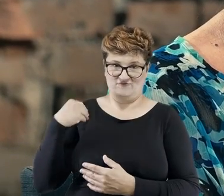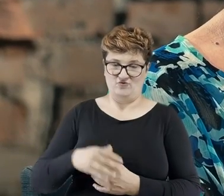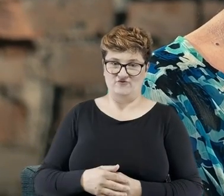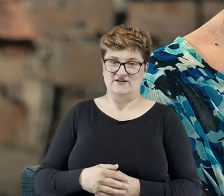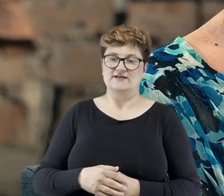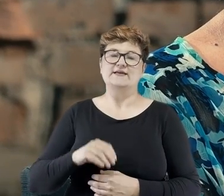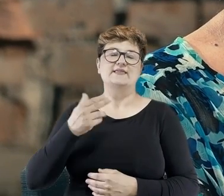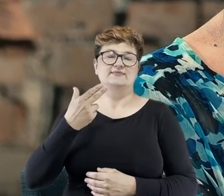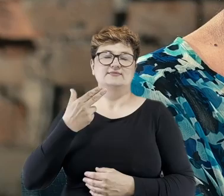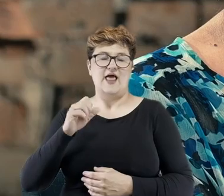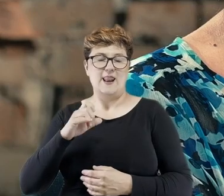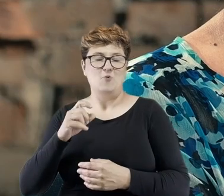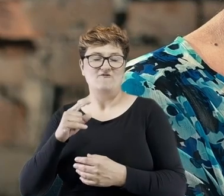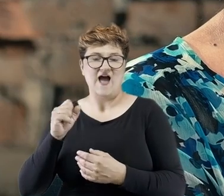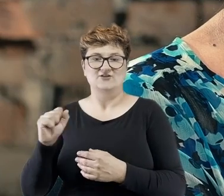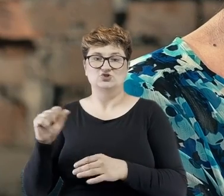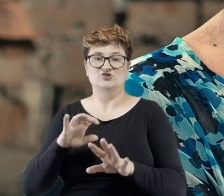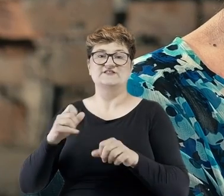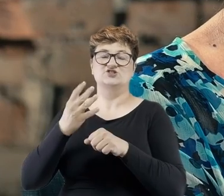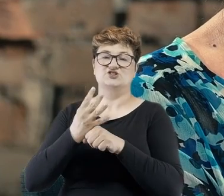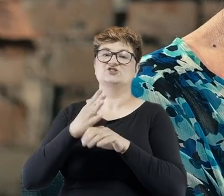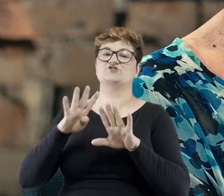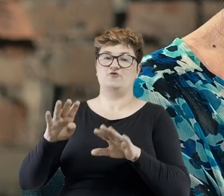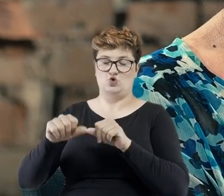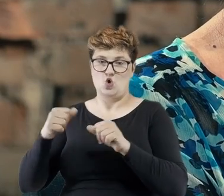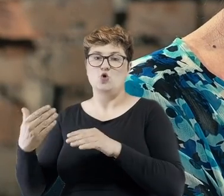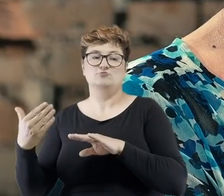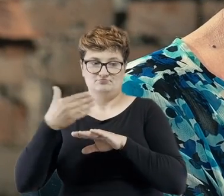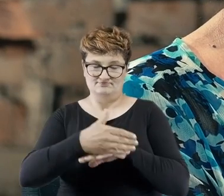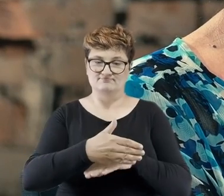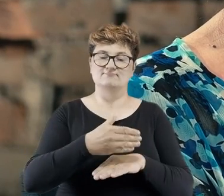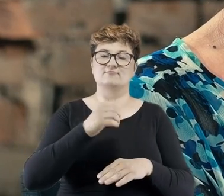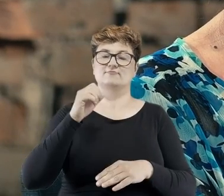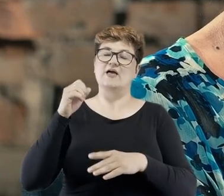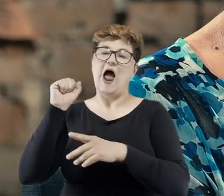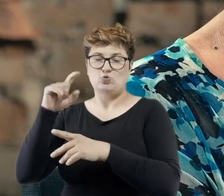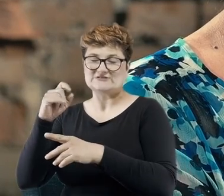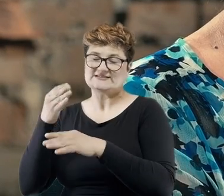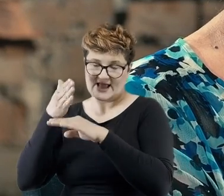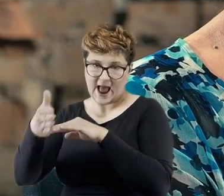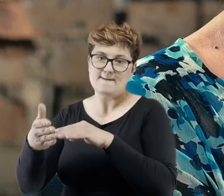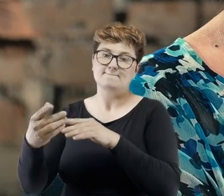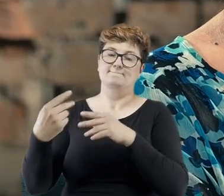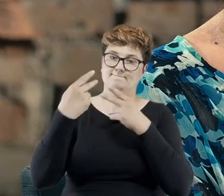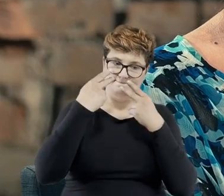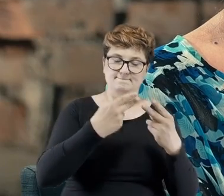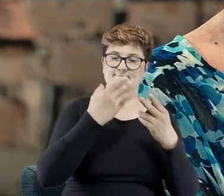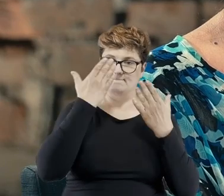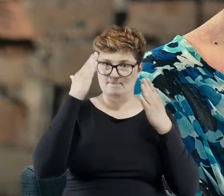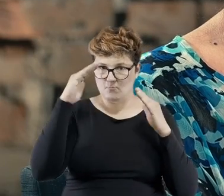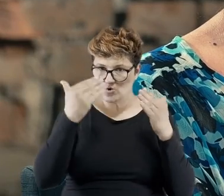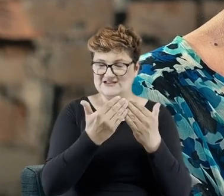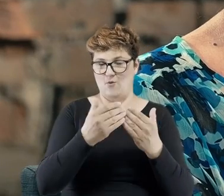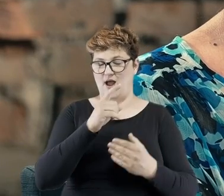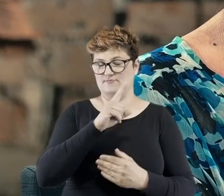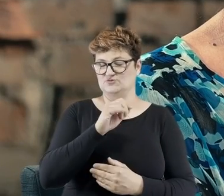kontakty. Irma Nalepowa w 1929 roku przyjechała do Stefanii Augustyńskiej, poznała przy okazji Przybyszewską. I